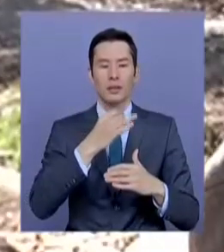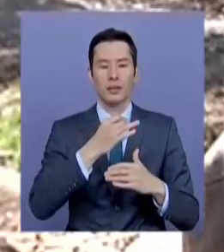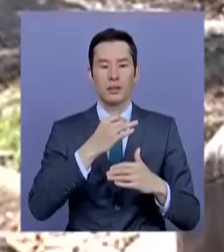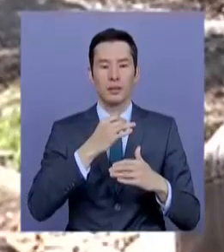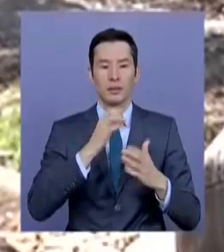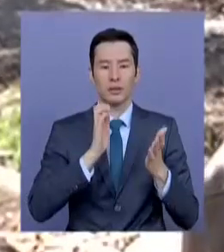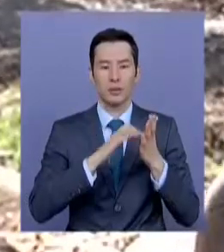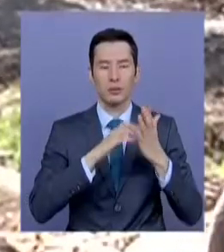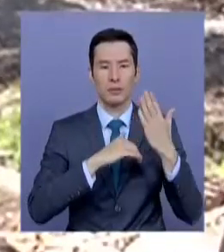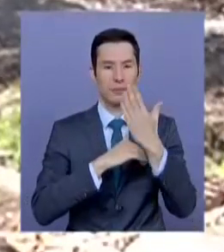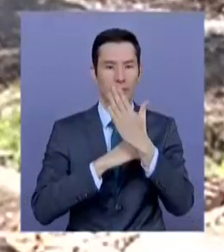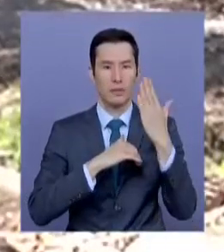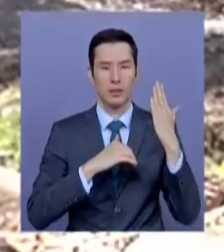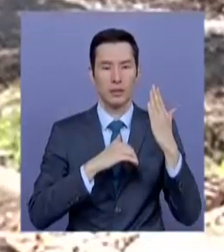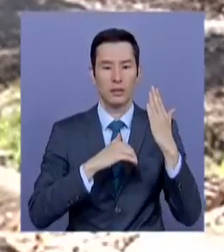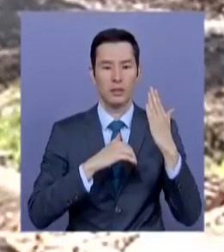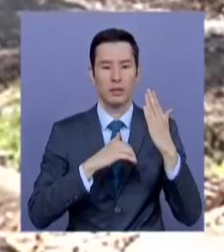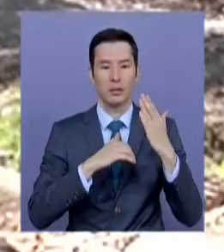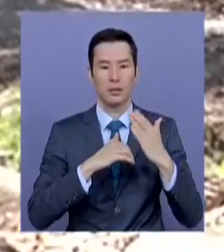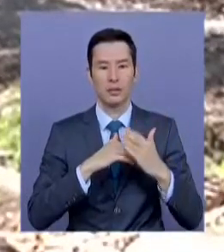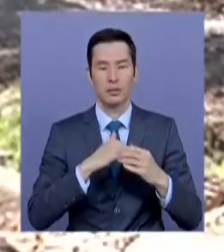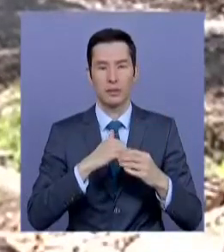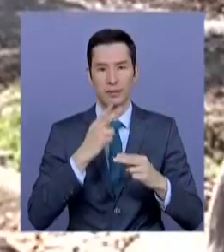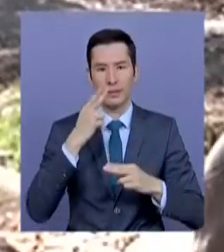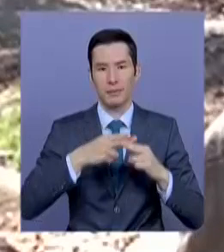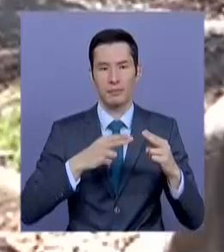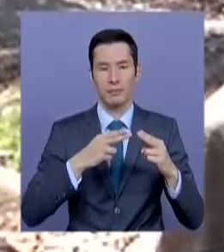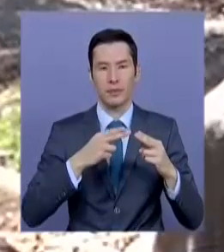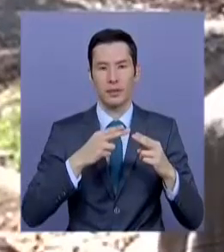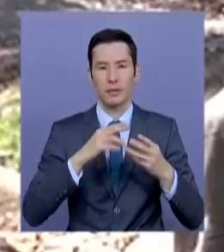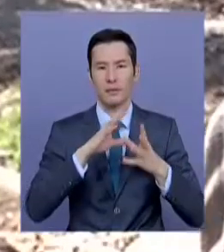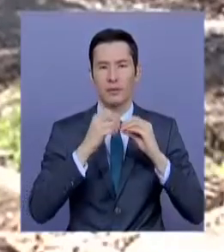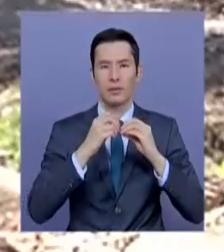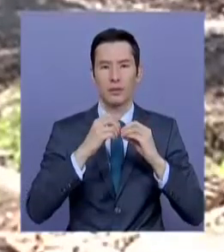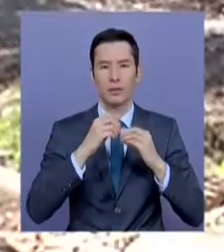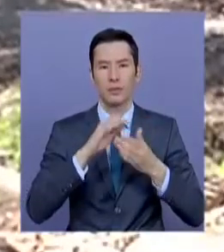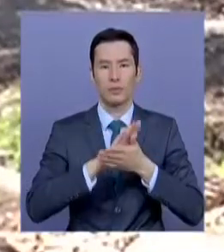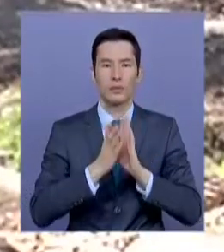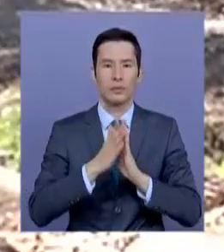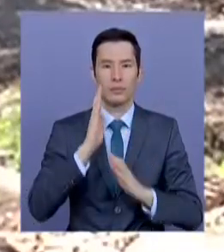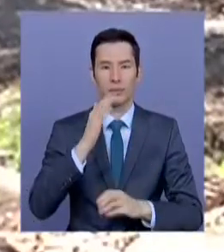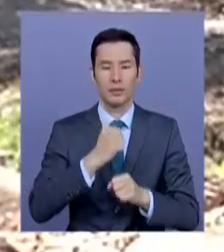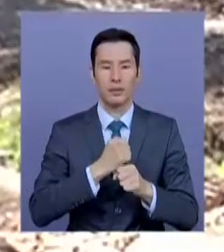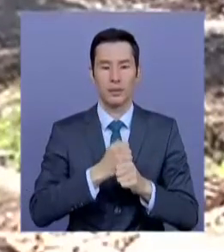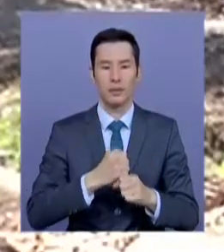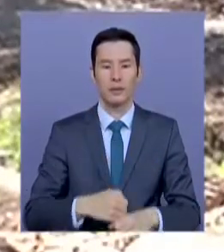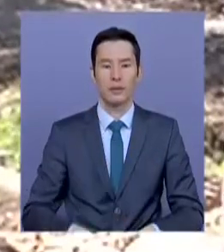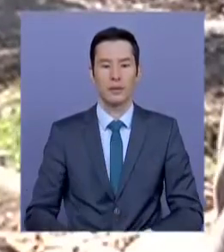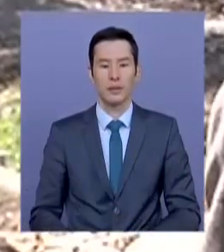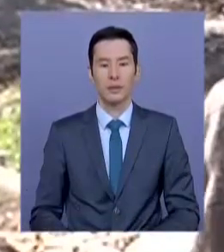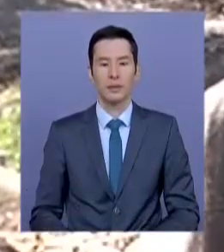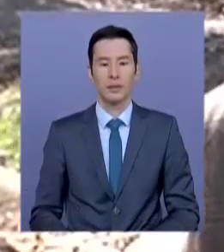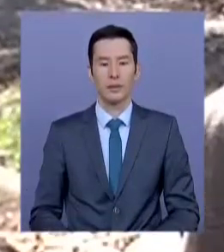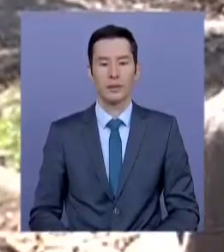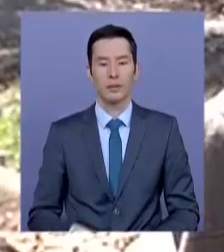Бронированным стекломен, он бронированным стекломен қапталады. Барлық жағдайлар істелінеді. Бұл жерде тротуарлар болады, бордюрлар